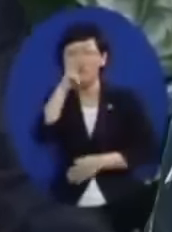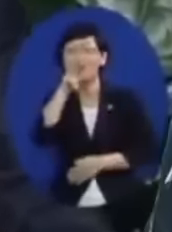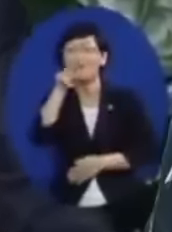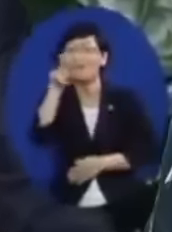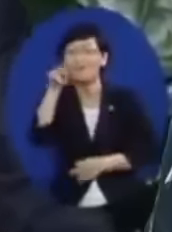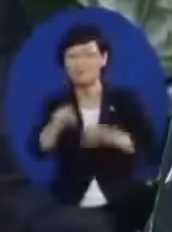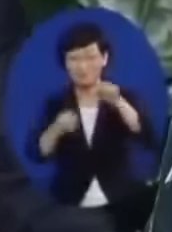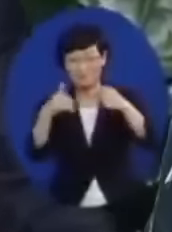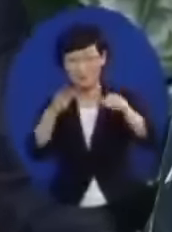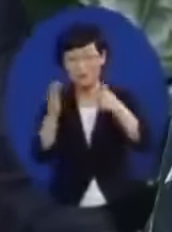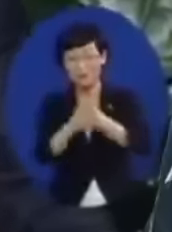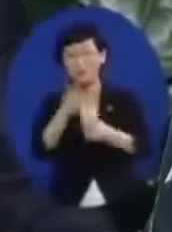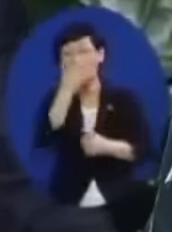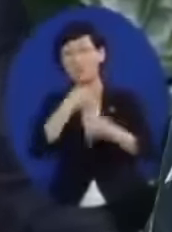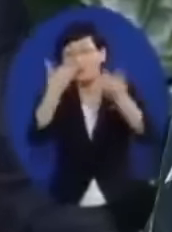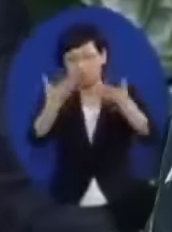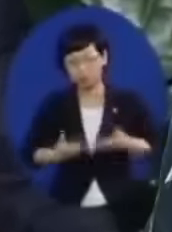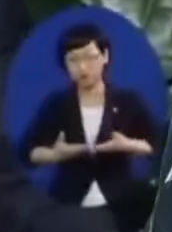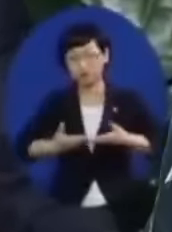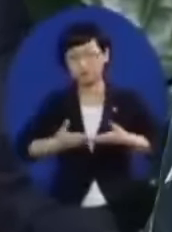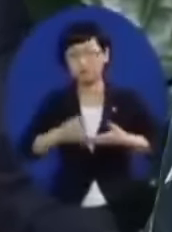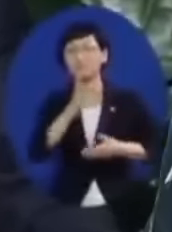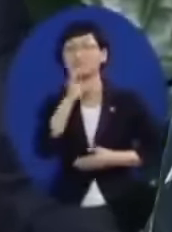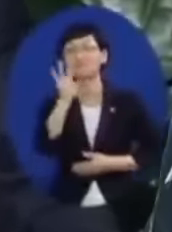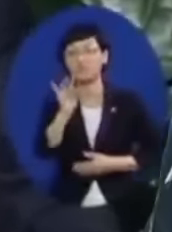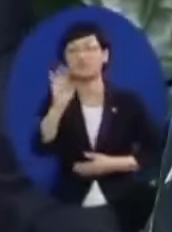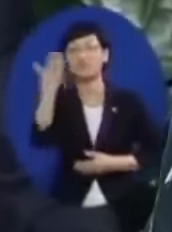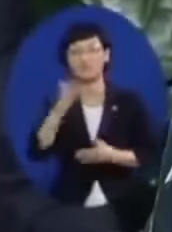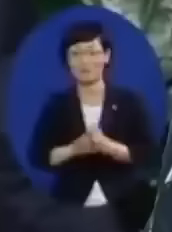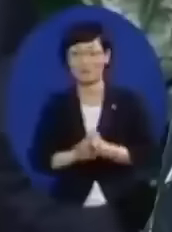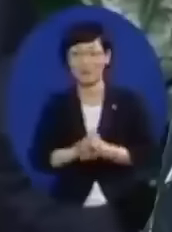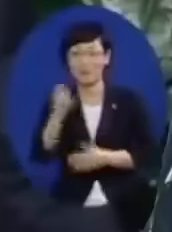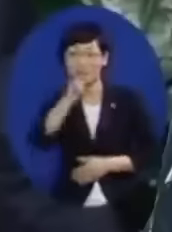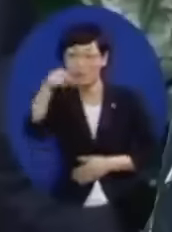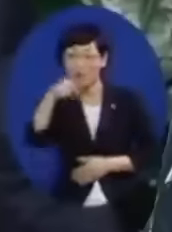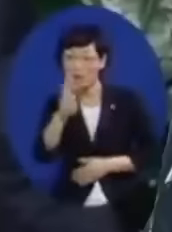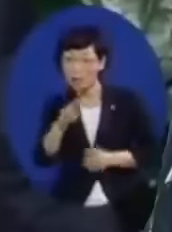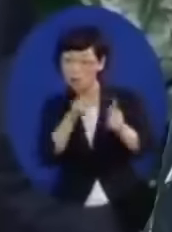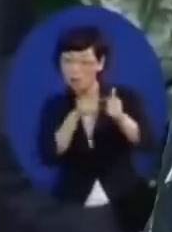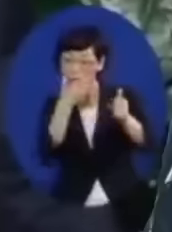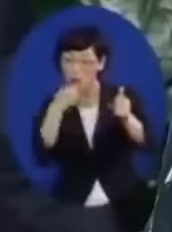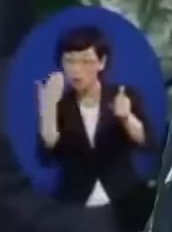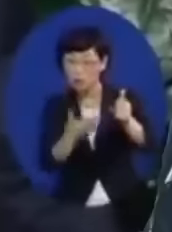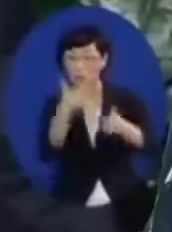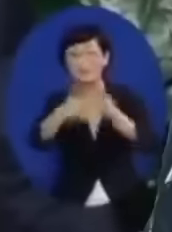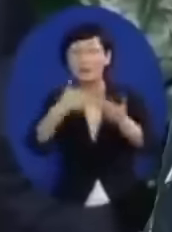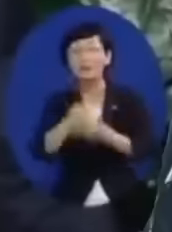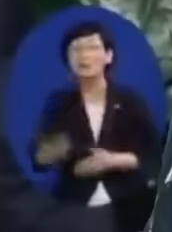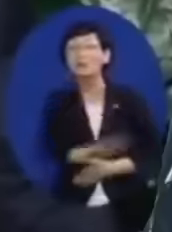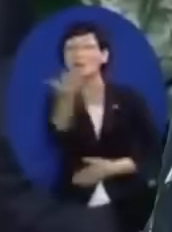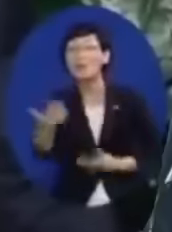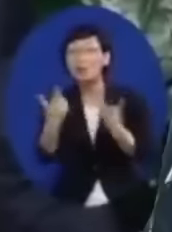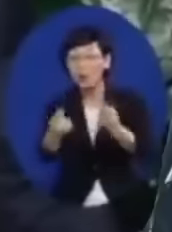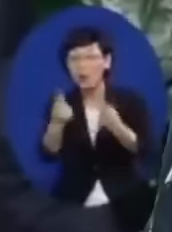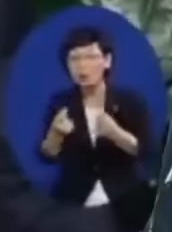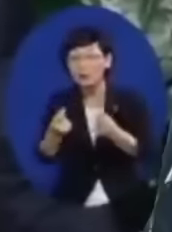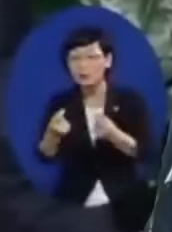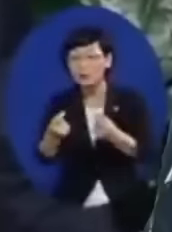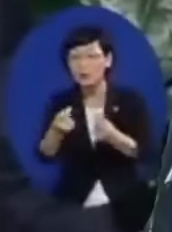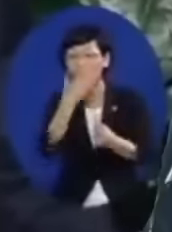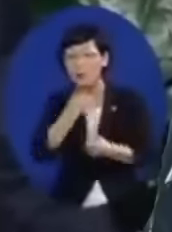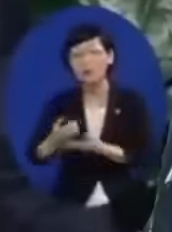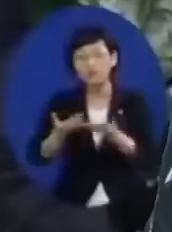하나님이 우리에게 복을 안 주실 수가 없습니다. 야곱에게 준 복을 주신 하나님은 여러분에게도 복을 주시는